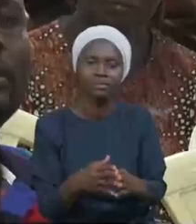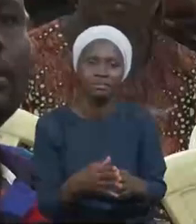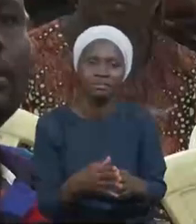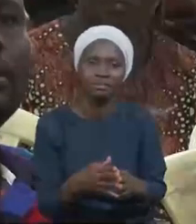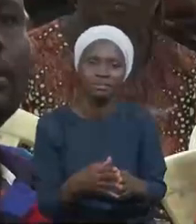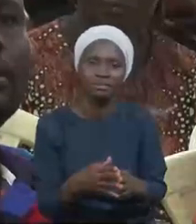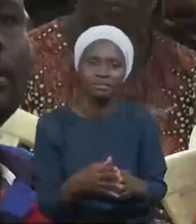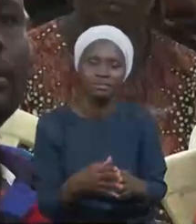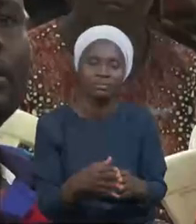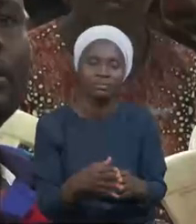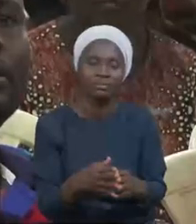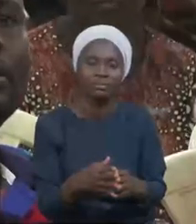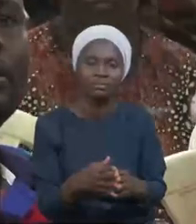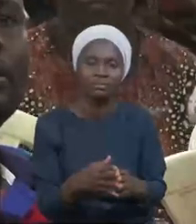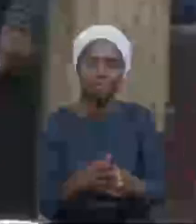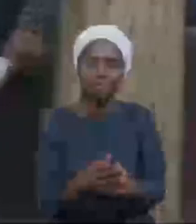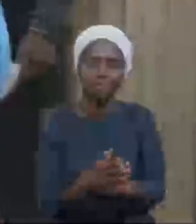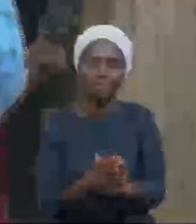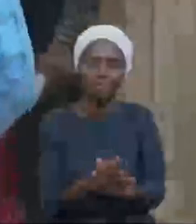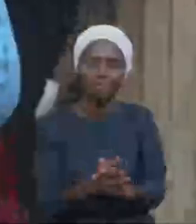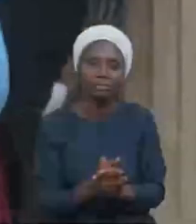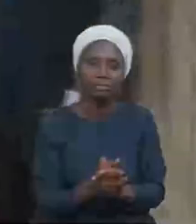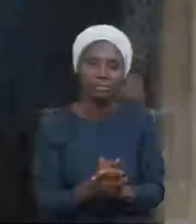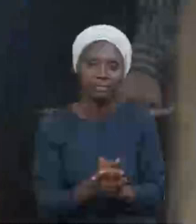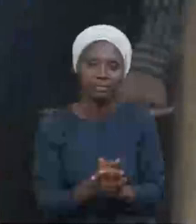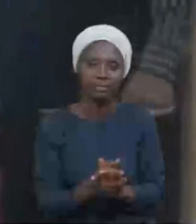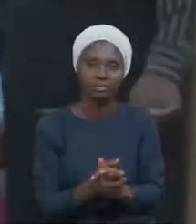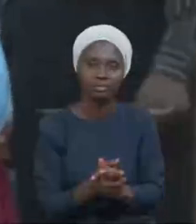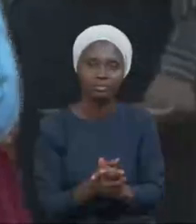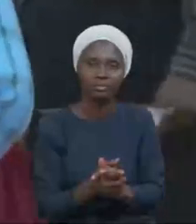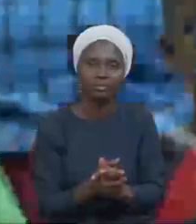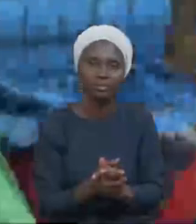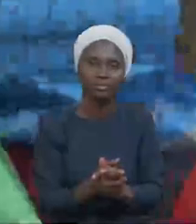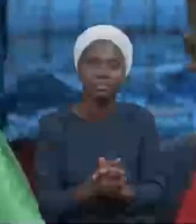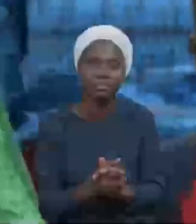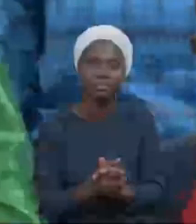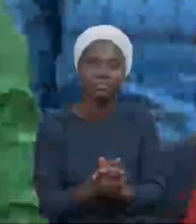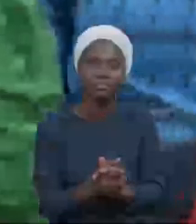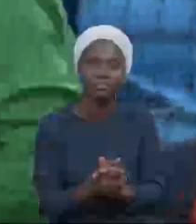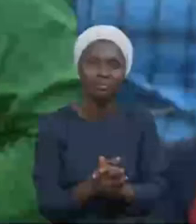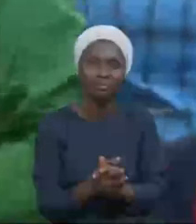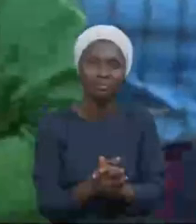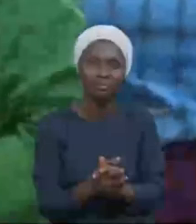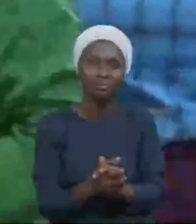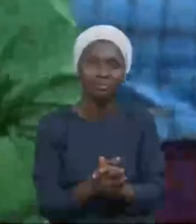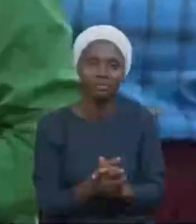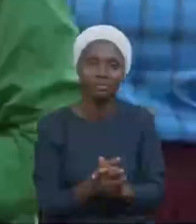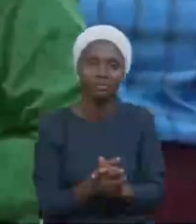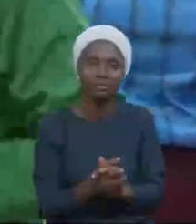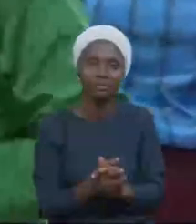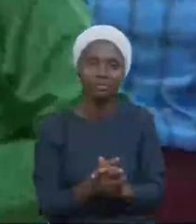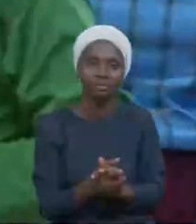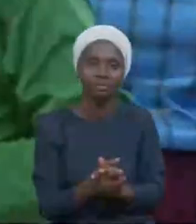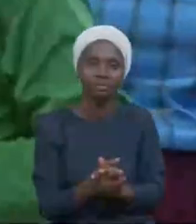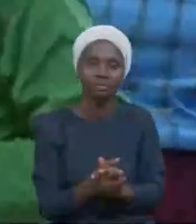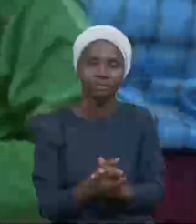Et te donneront le formulaire à remplir. Pour que nous puissions nous associer à toi, dans ta